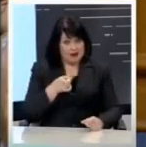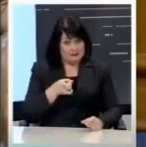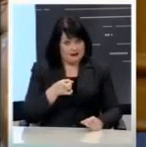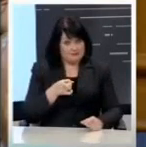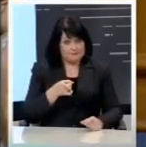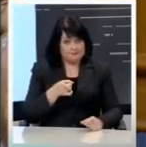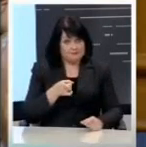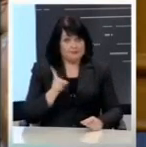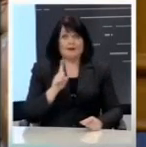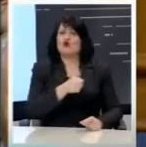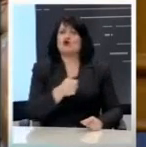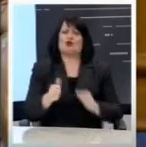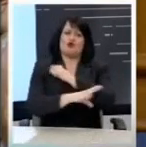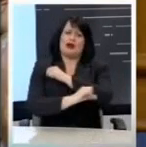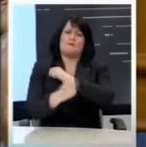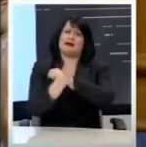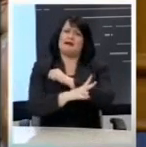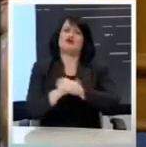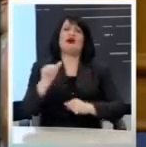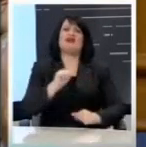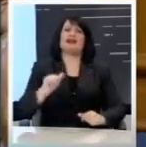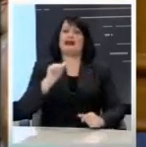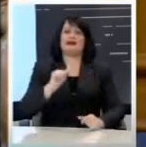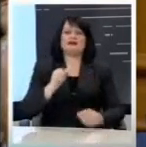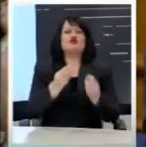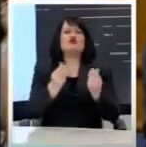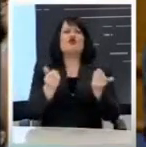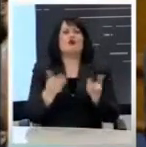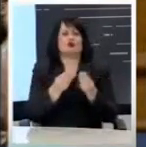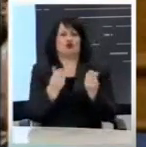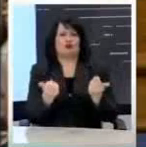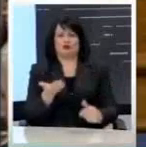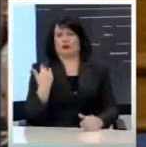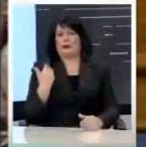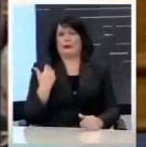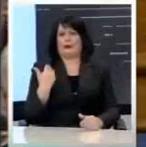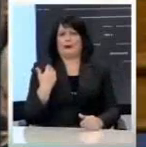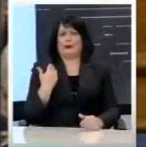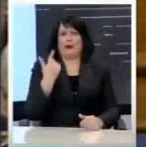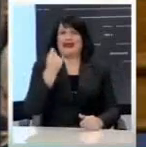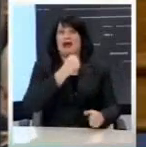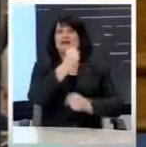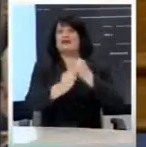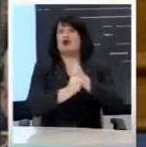γιατί δεν είναι μόνο ο κύριος Αυγενάκης, το θέμα είναι μια νοοτροπία, ότι πολύ πρόσφατα, δεν πάνε 1,5